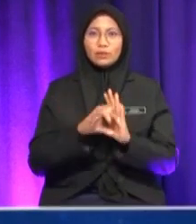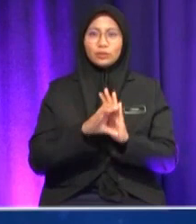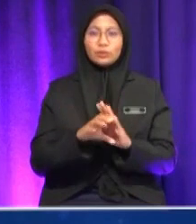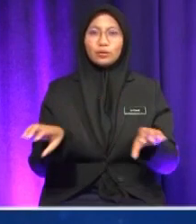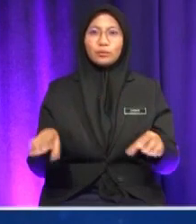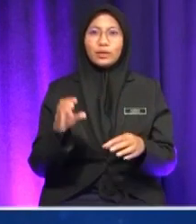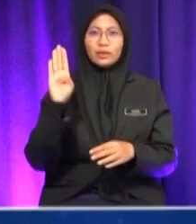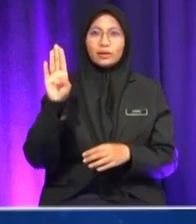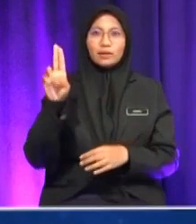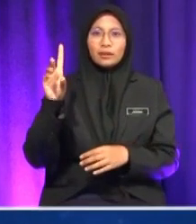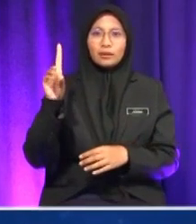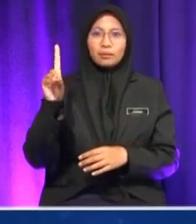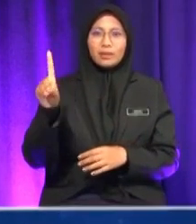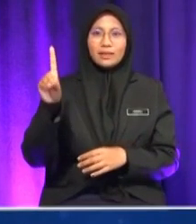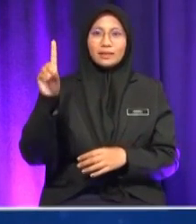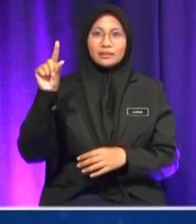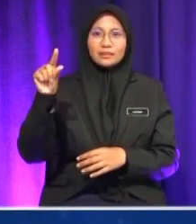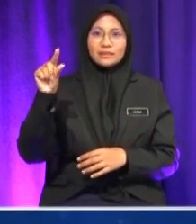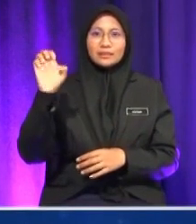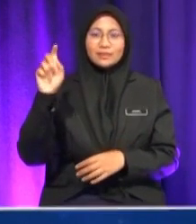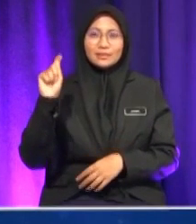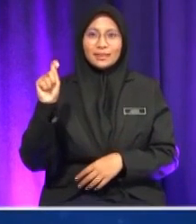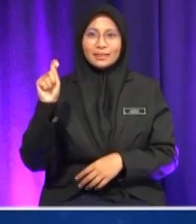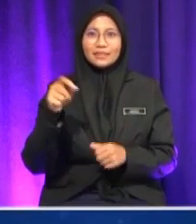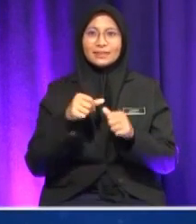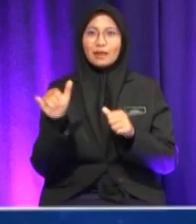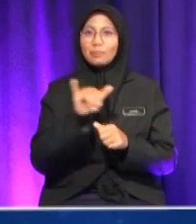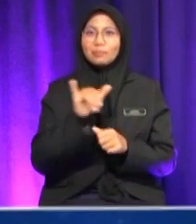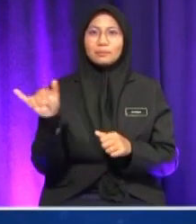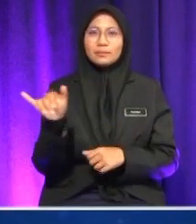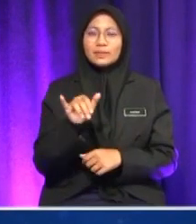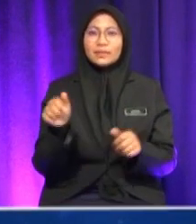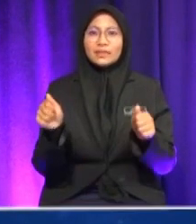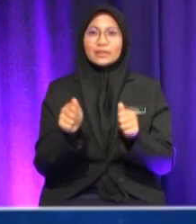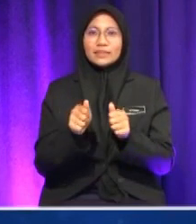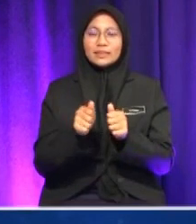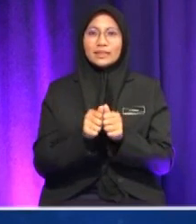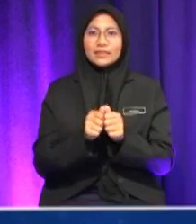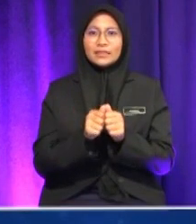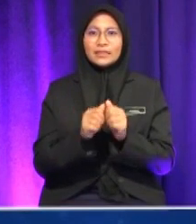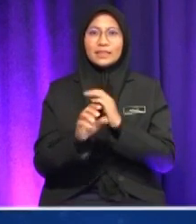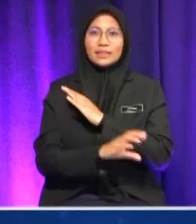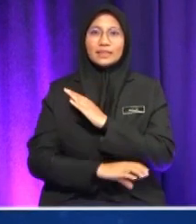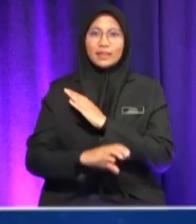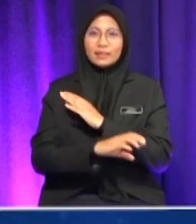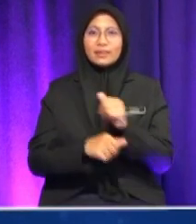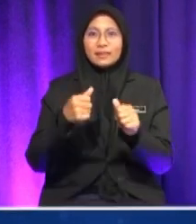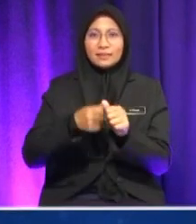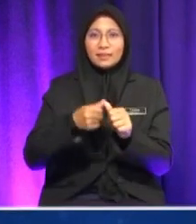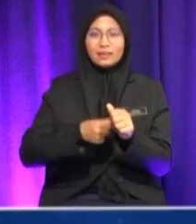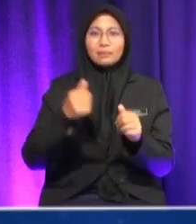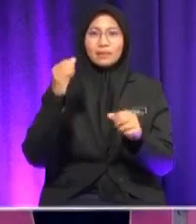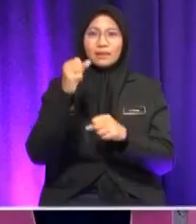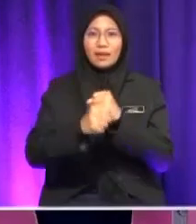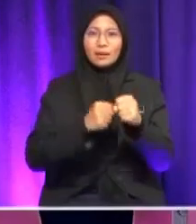dalam negara kita pun kita akan ada bajet setiap tahun. Betul. Untuk kita nak memastikan pengurusan kewangan negara kita dalam keadaan yang baik. Baik. Sama